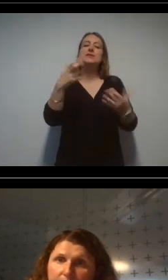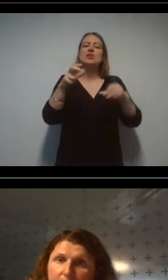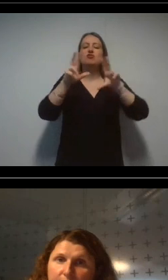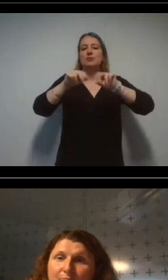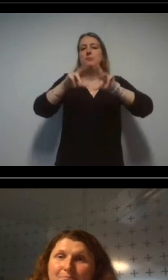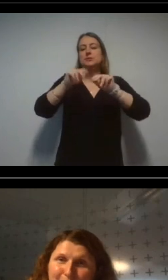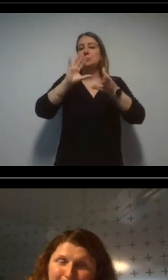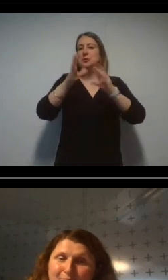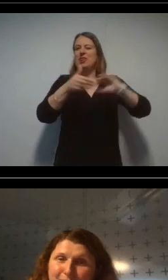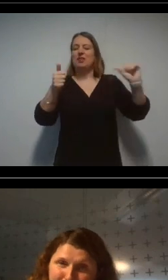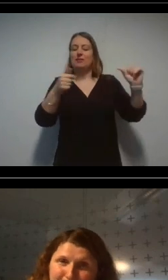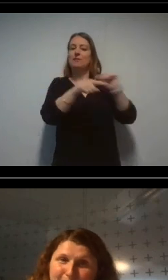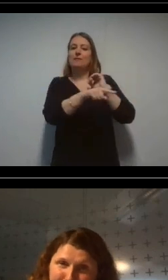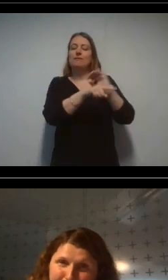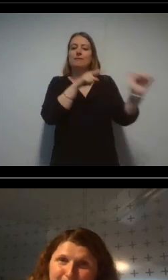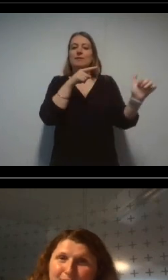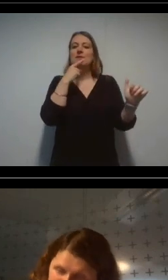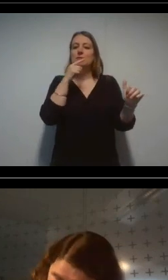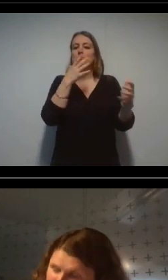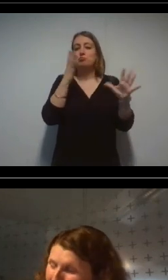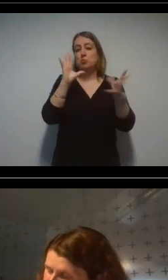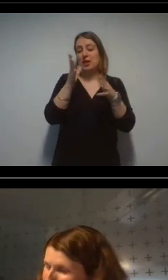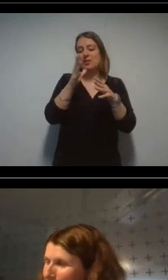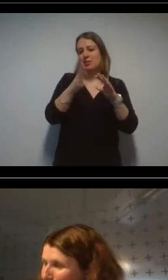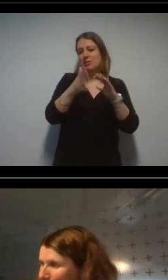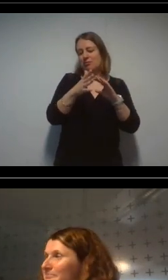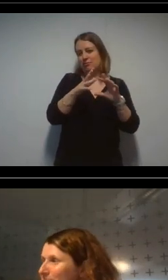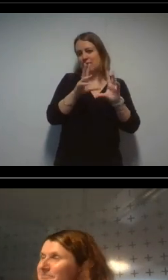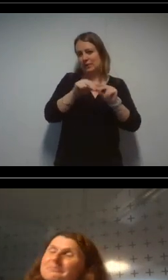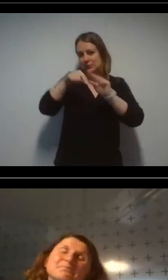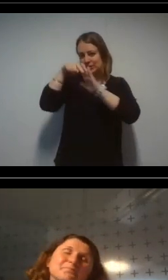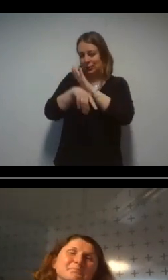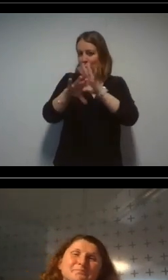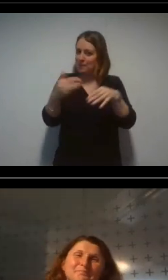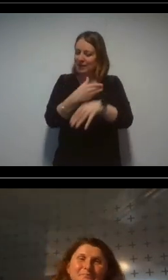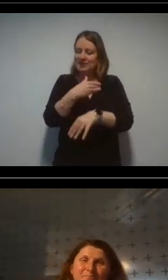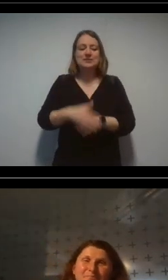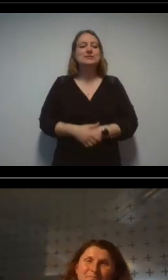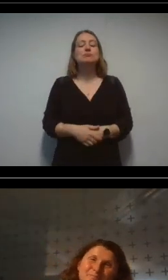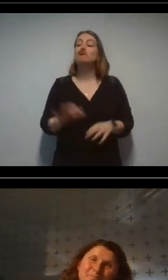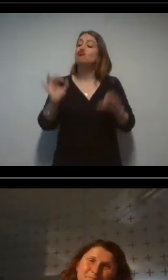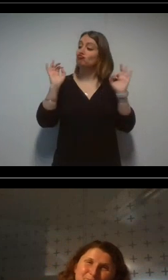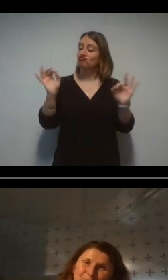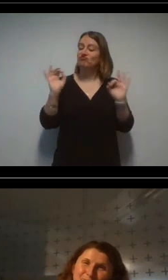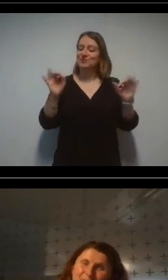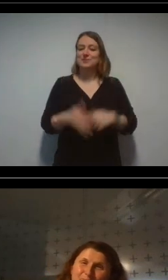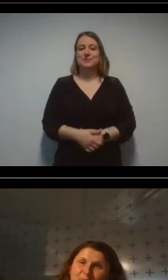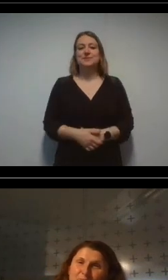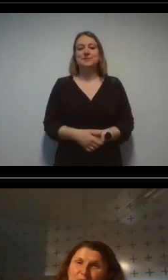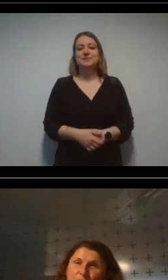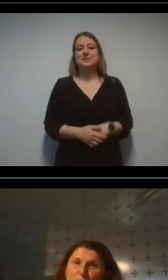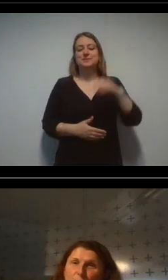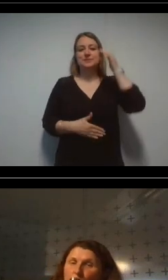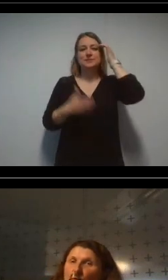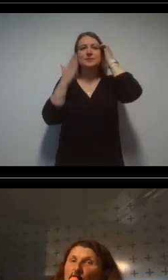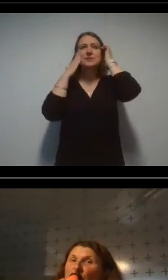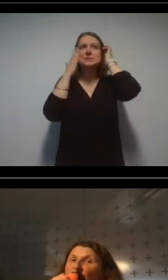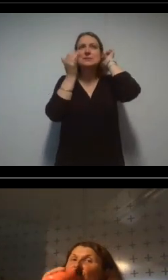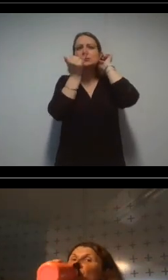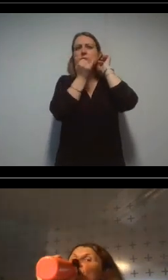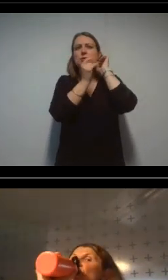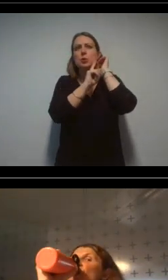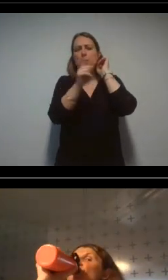peut-être te laisser reprendre la parole si tu veux. Oui, plaisir. Oui, en effet, si je ne me trompe pas, on en a déjà fait